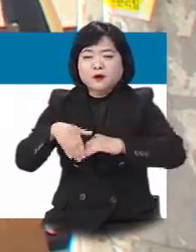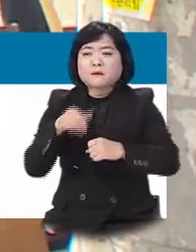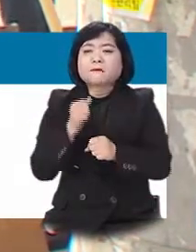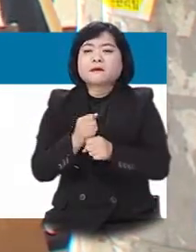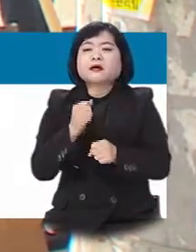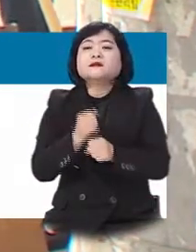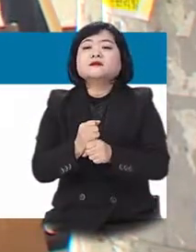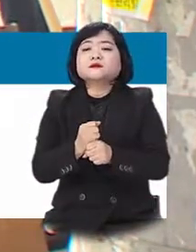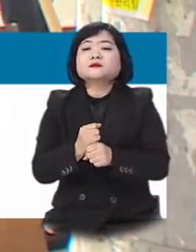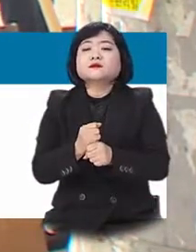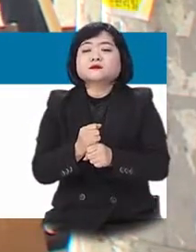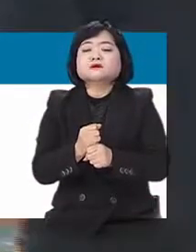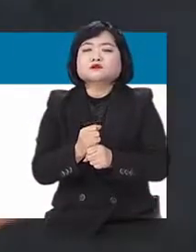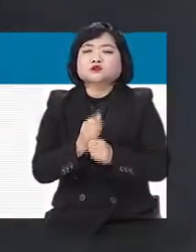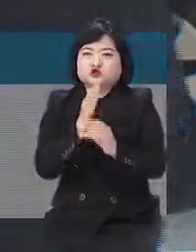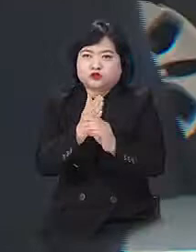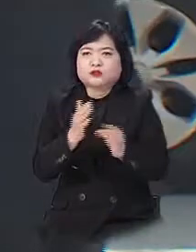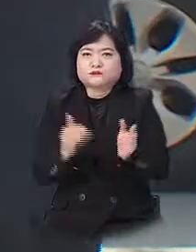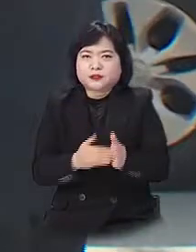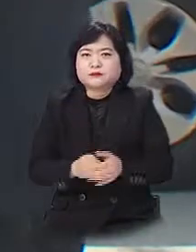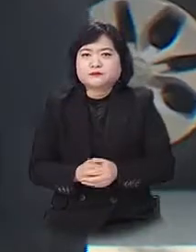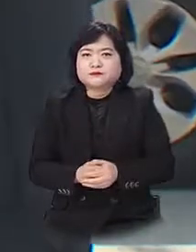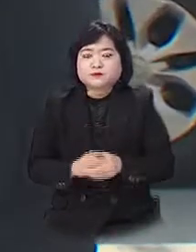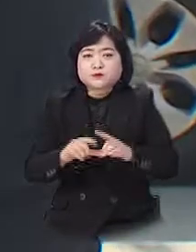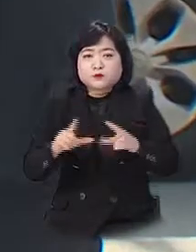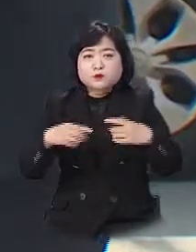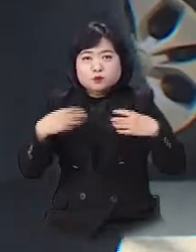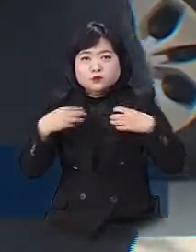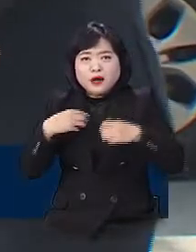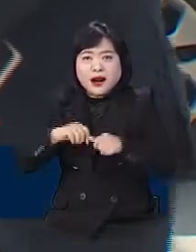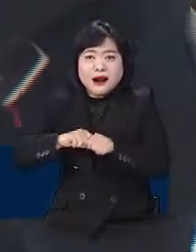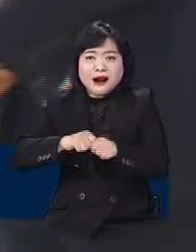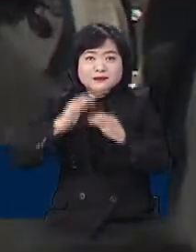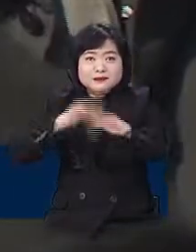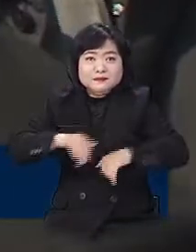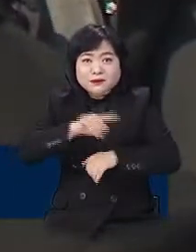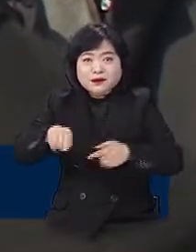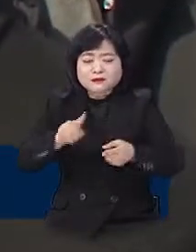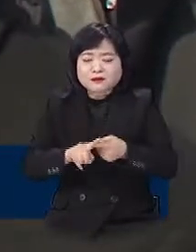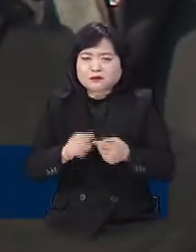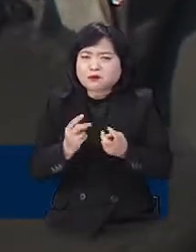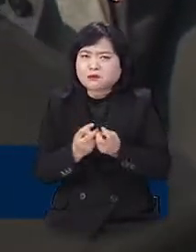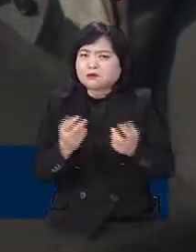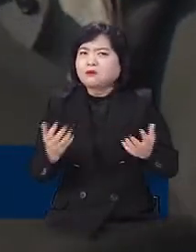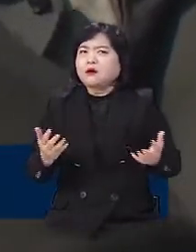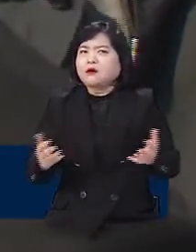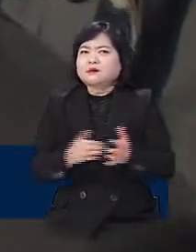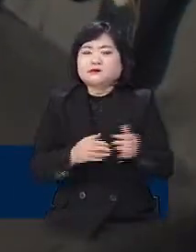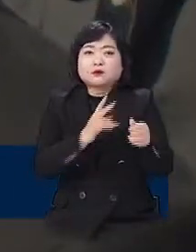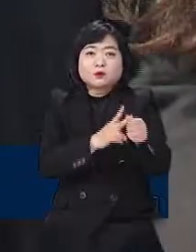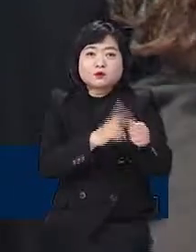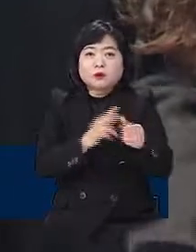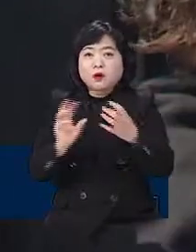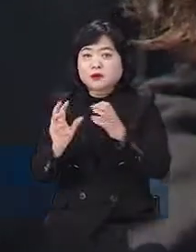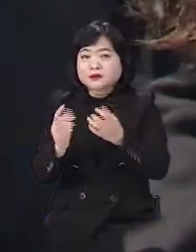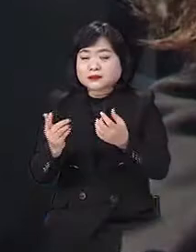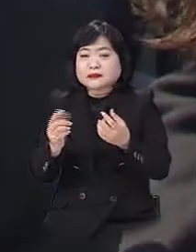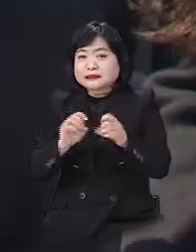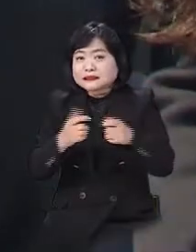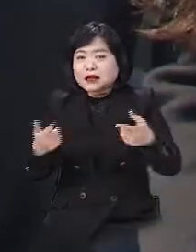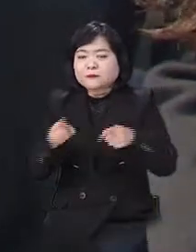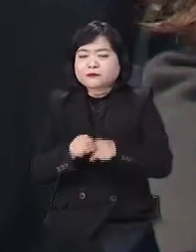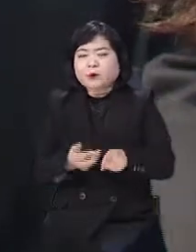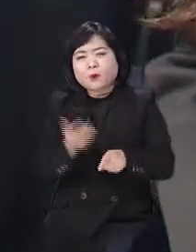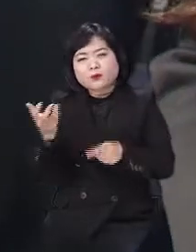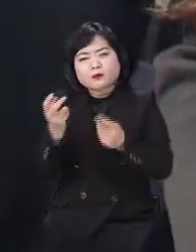계획을 만들고 있었습니다. 동구청은 강제 집행에 대해 할 수 있는 조치가 없다며 교사와 원생을 함께 옮기는 방안을